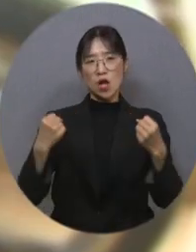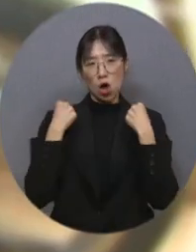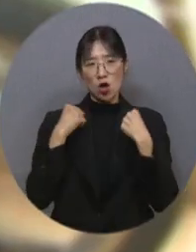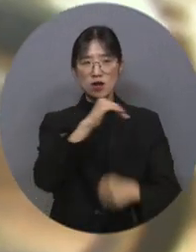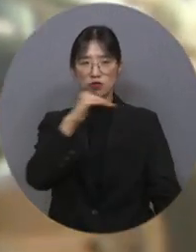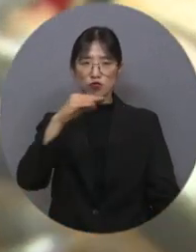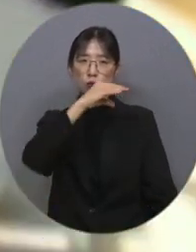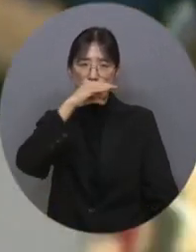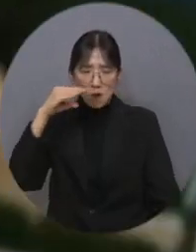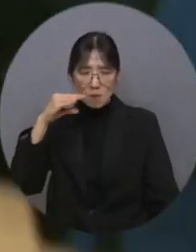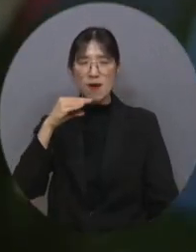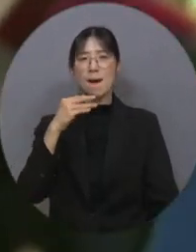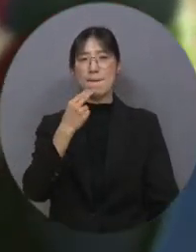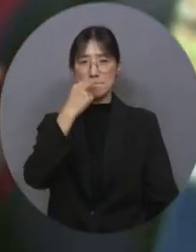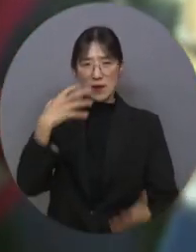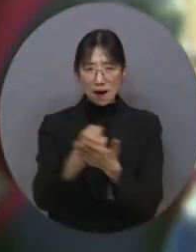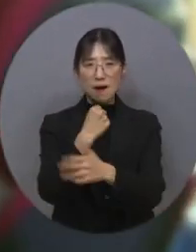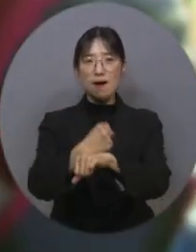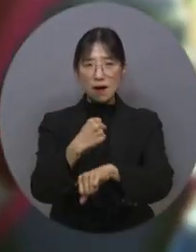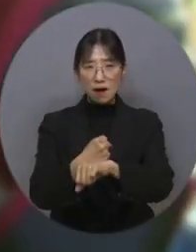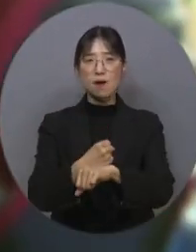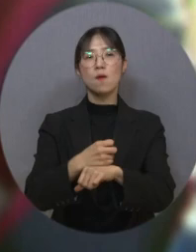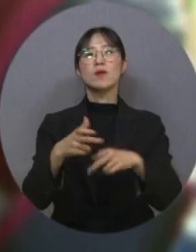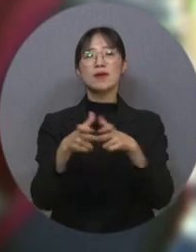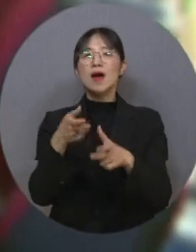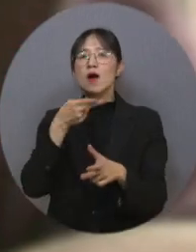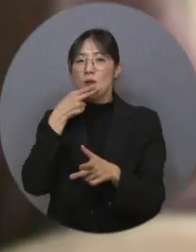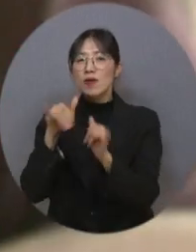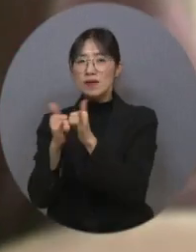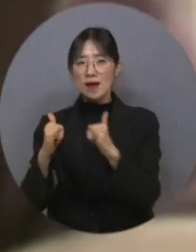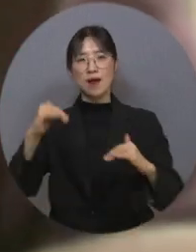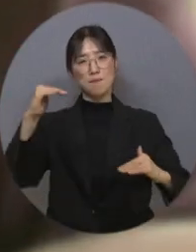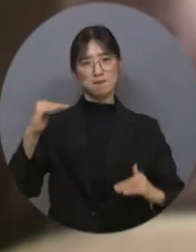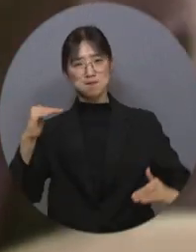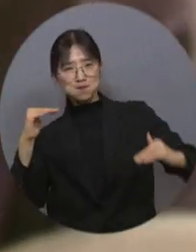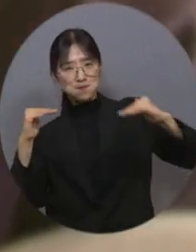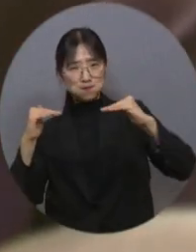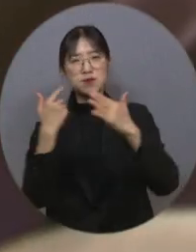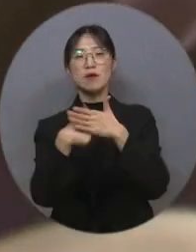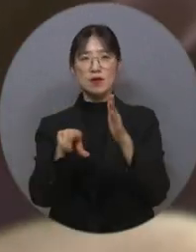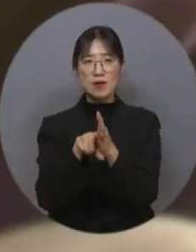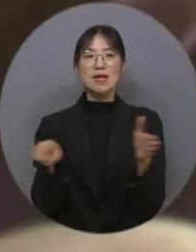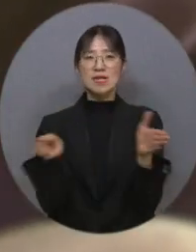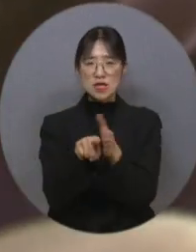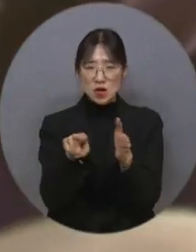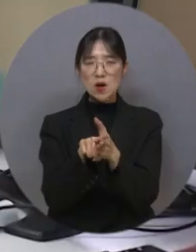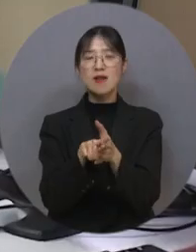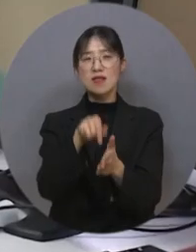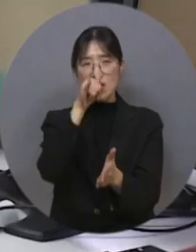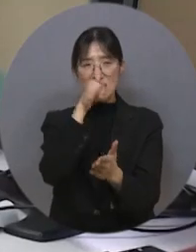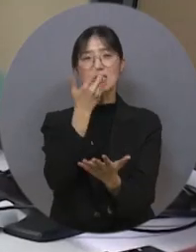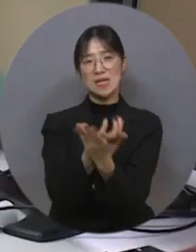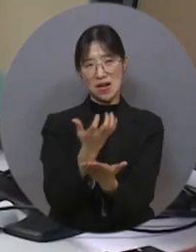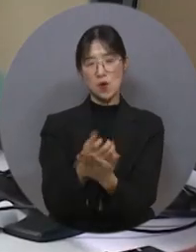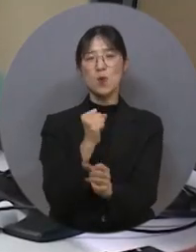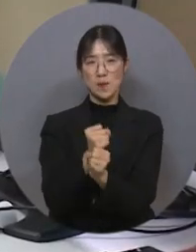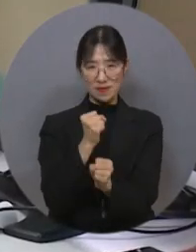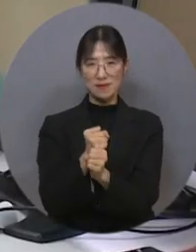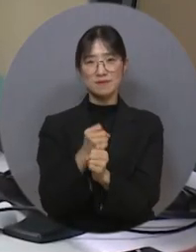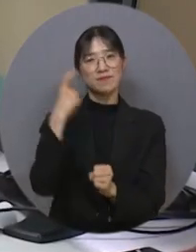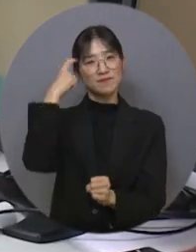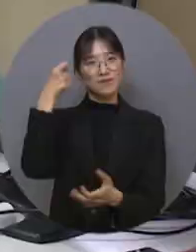올바르게 파악하고 비장애인의 건강 수준 격차의 수를 위한 신뢰성 있는 자료를 생산하겠다는 뜻을